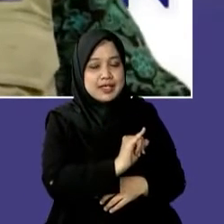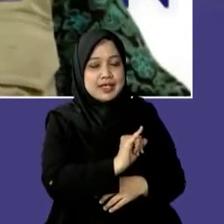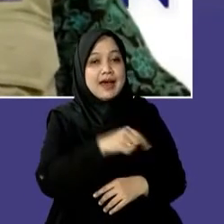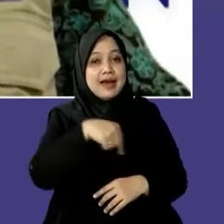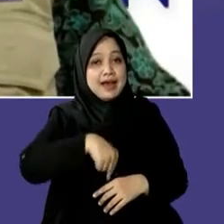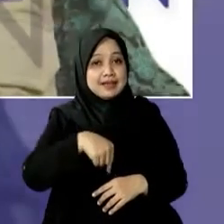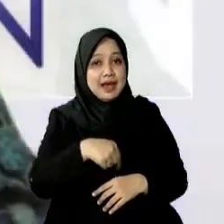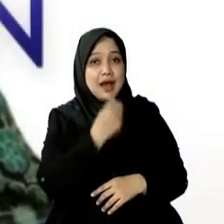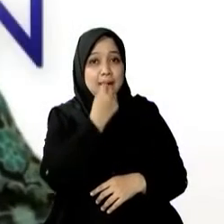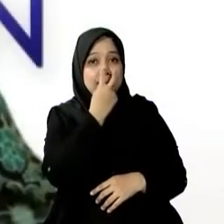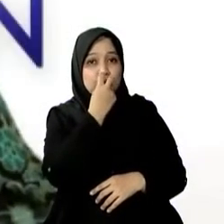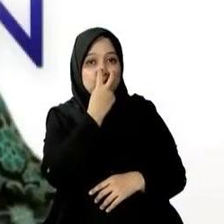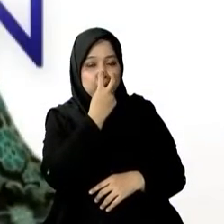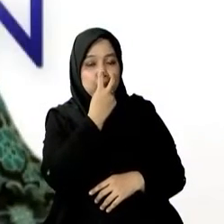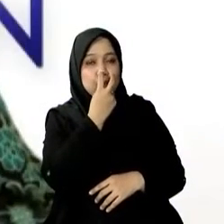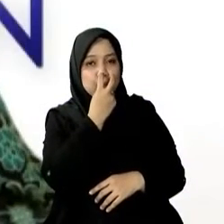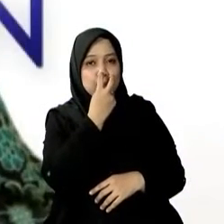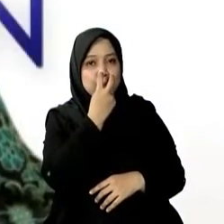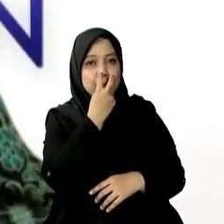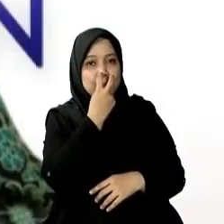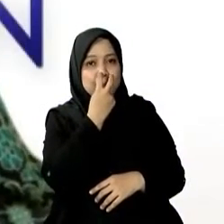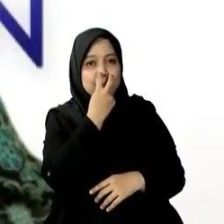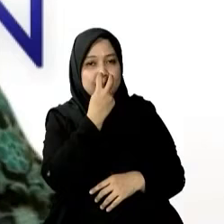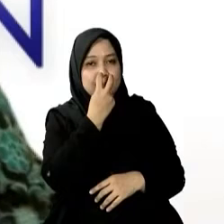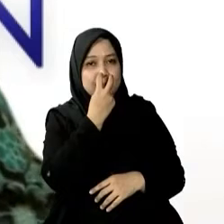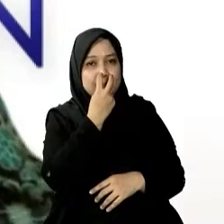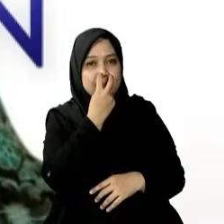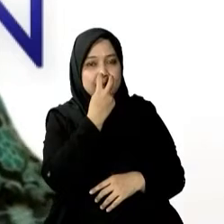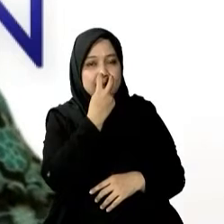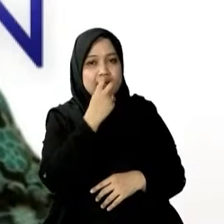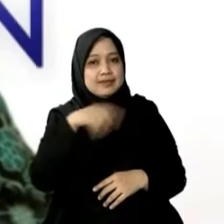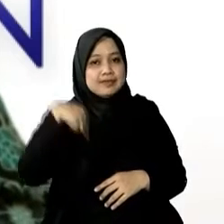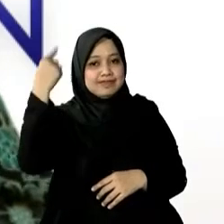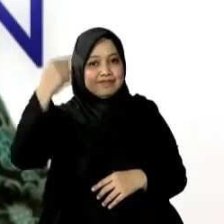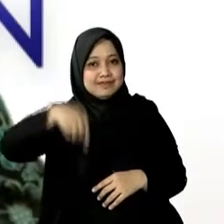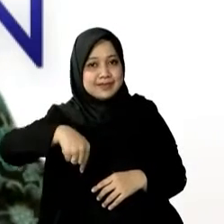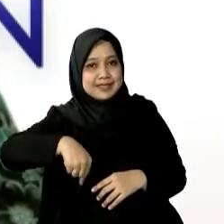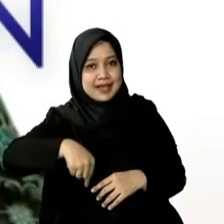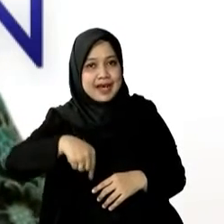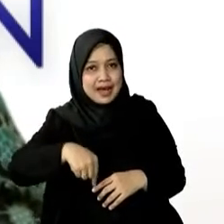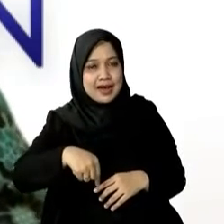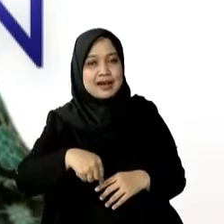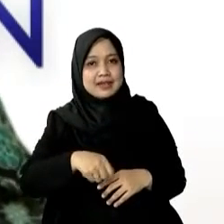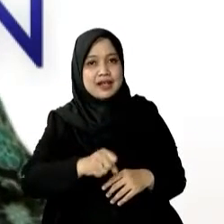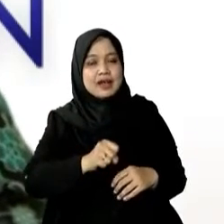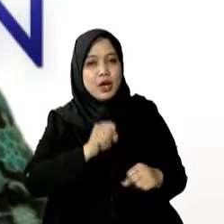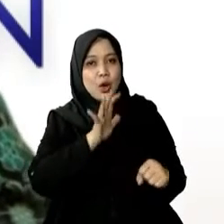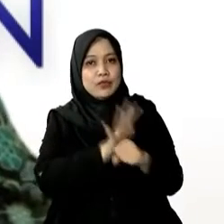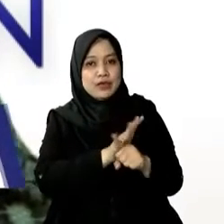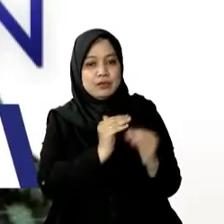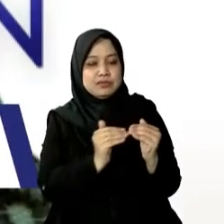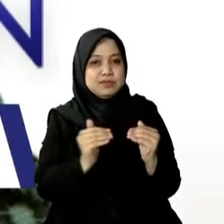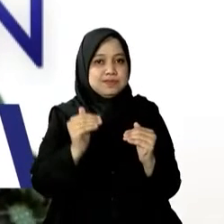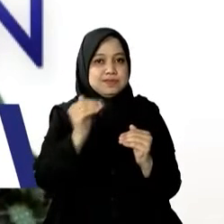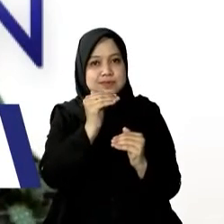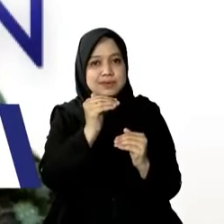sekarang sedang ke depan lu kemarin saya juga sampai sekarang juga masih masih cukup tinggi dan